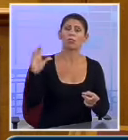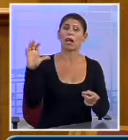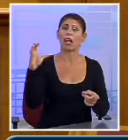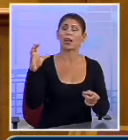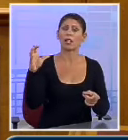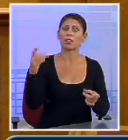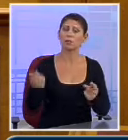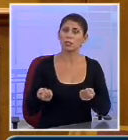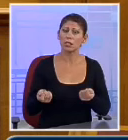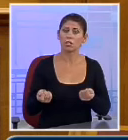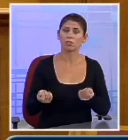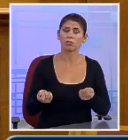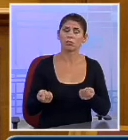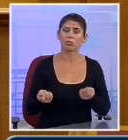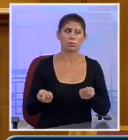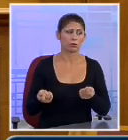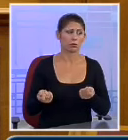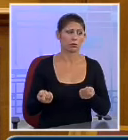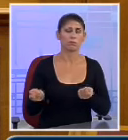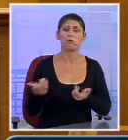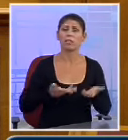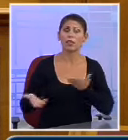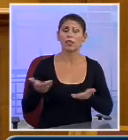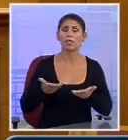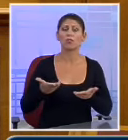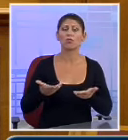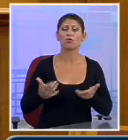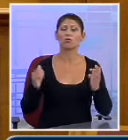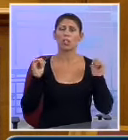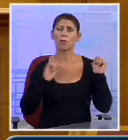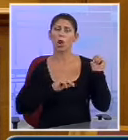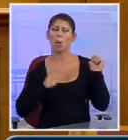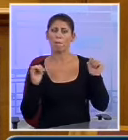να μας κάνουν, να μας μεταχειρίζονται προνομιακά.